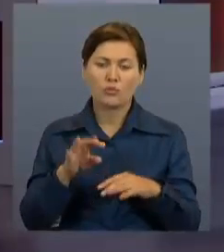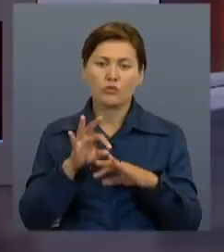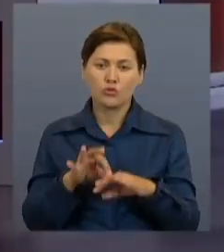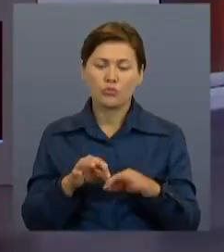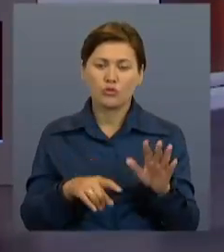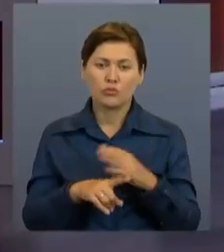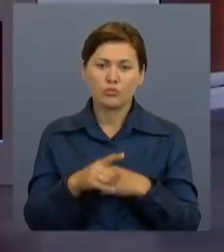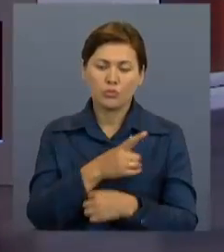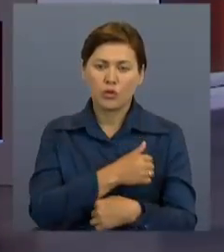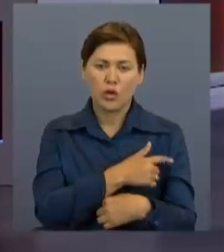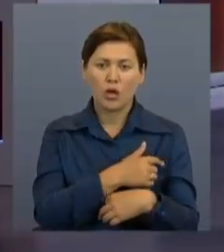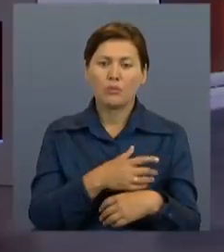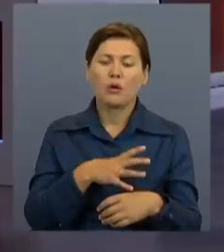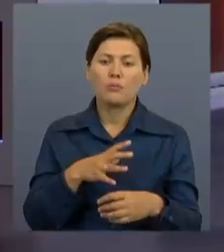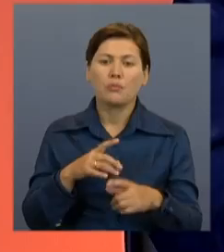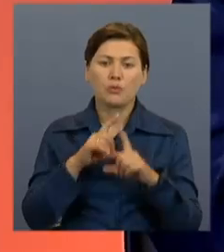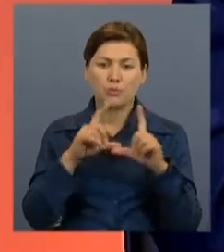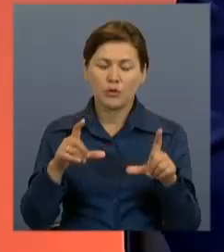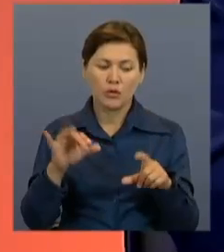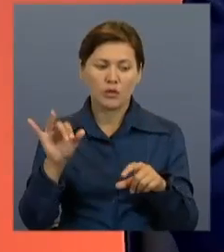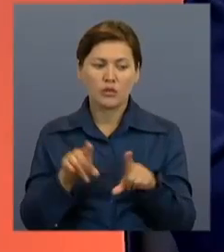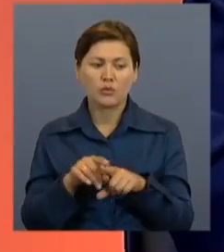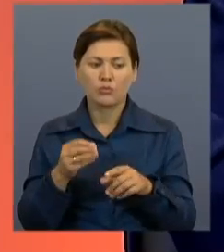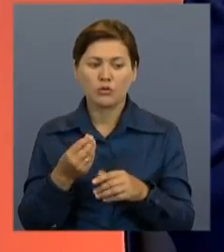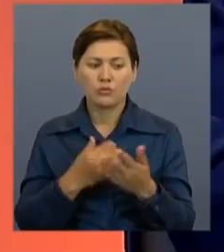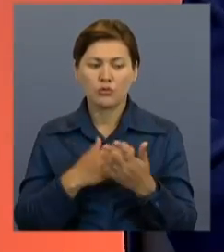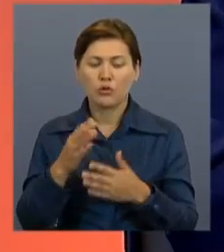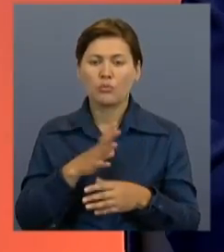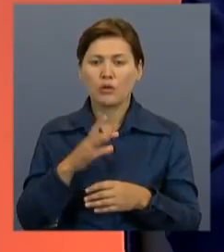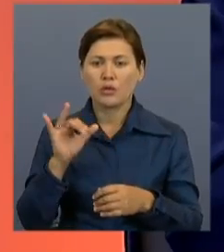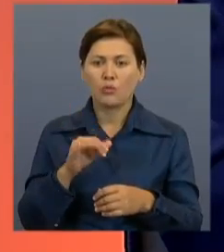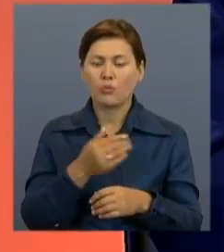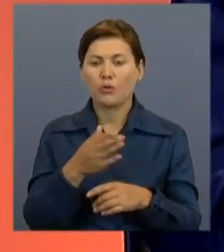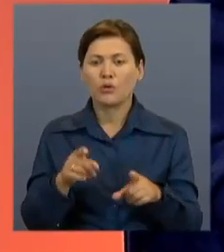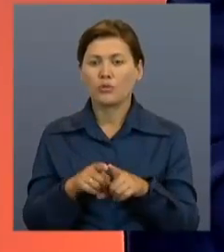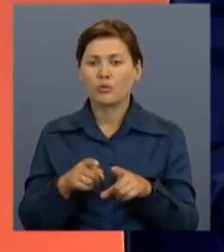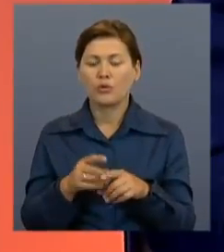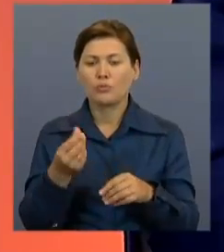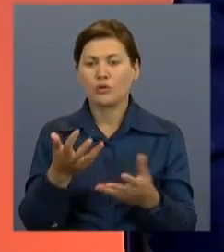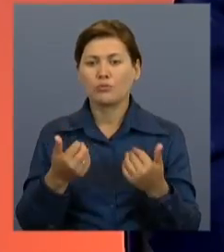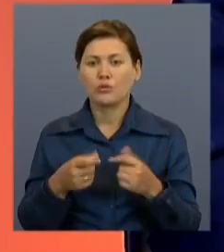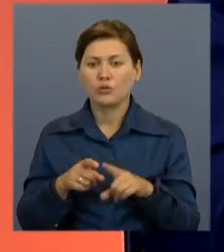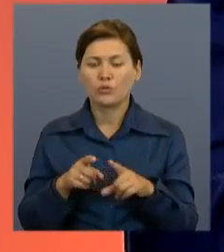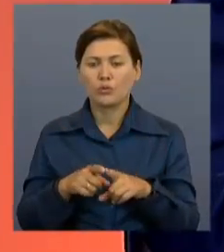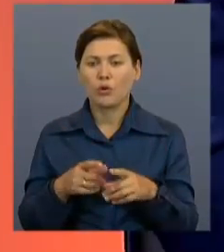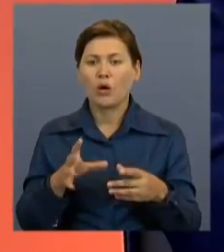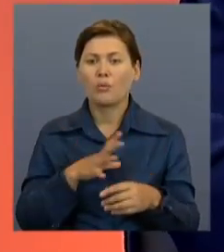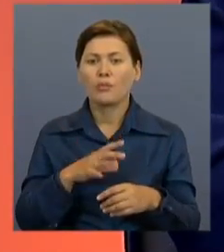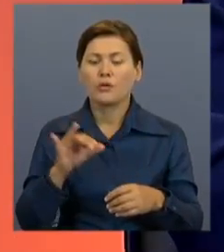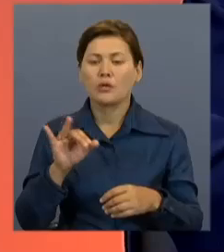алған медициналық мекемелердің олардың балдық бағалары жоғары болып саналады, олардың қаржы алу деңгейі ертең